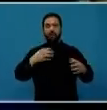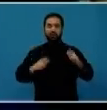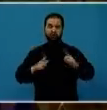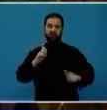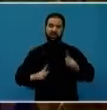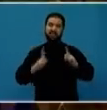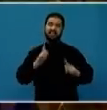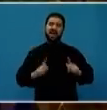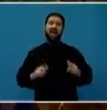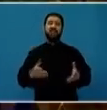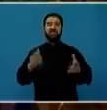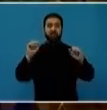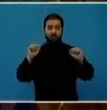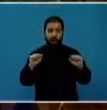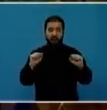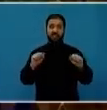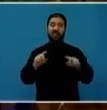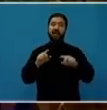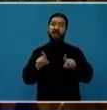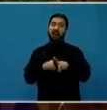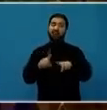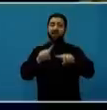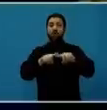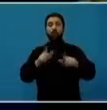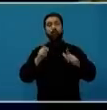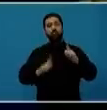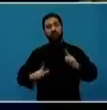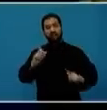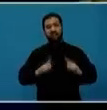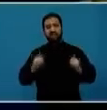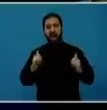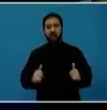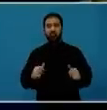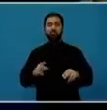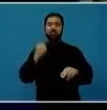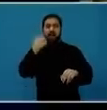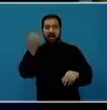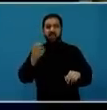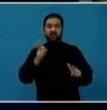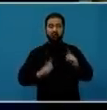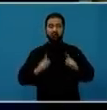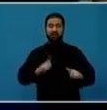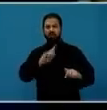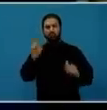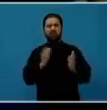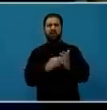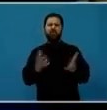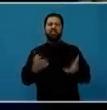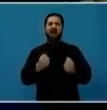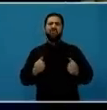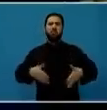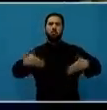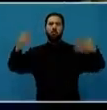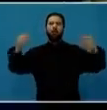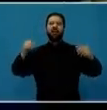cu suferință. Deci, atunci când suferim, nu trebuie să avem o anumită bucurie a suferinței,